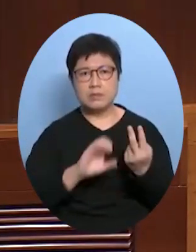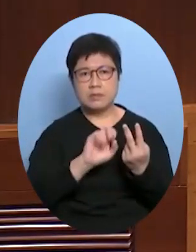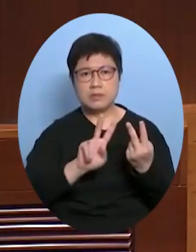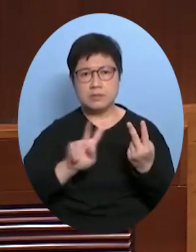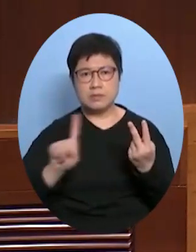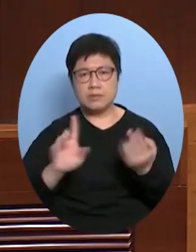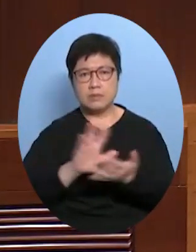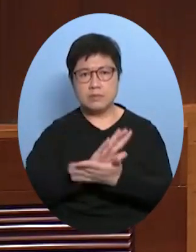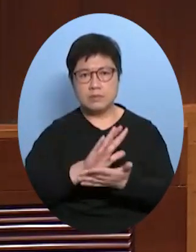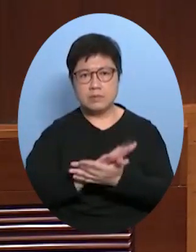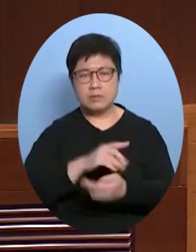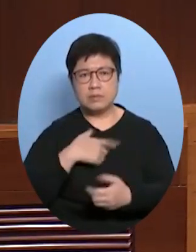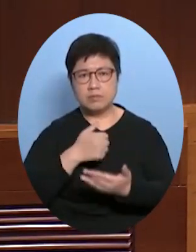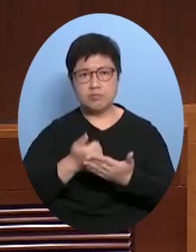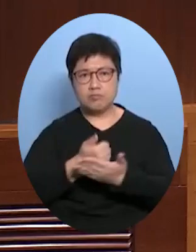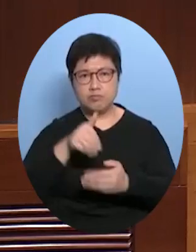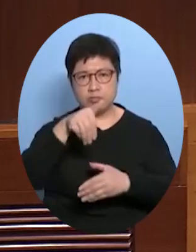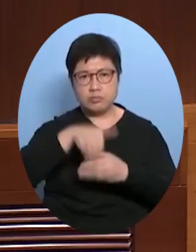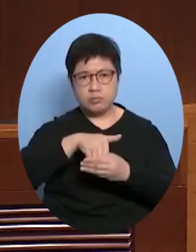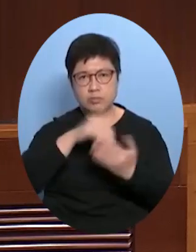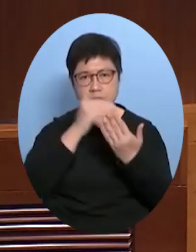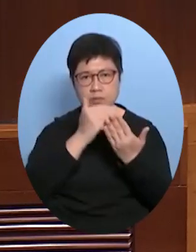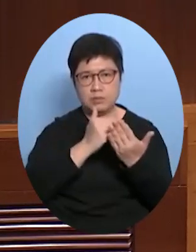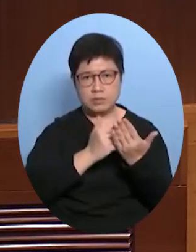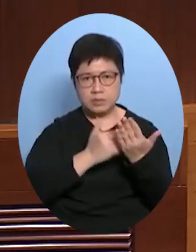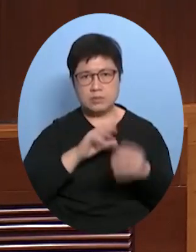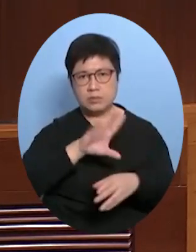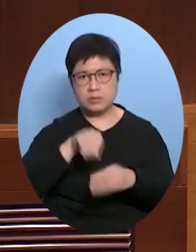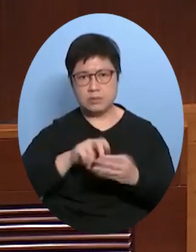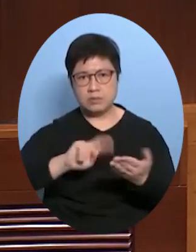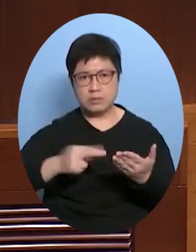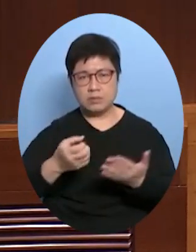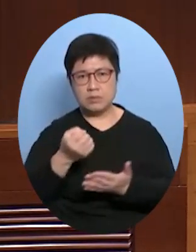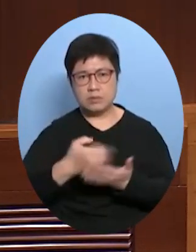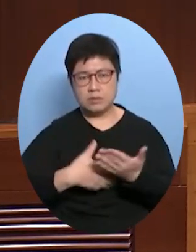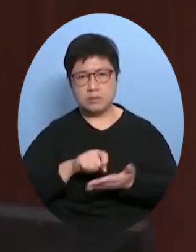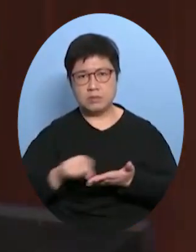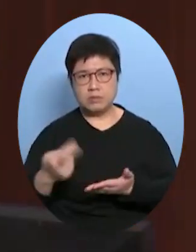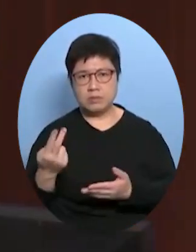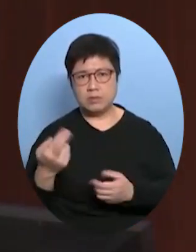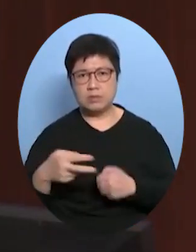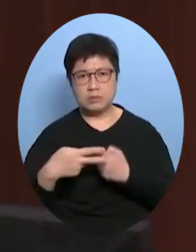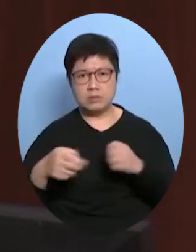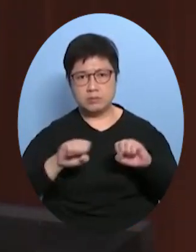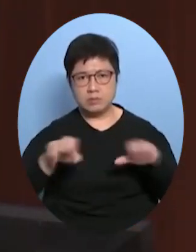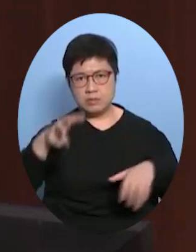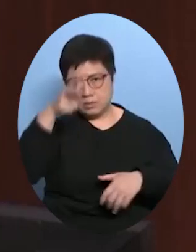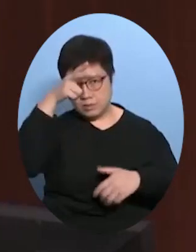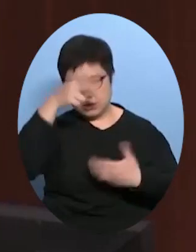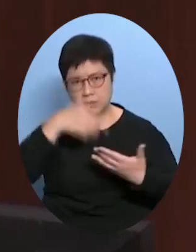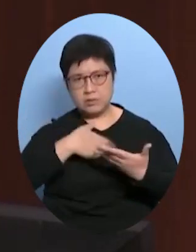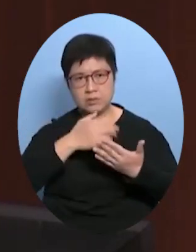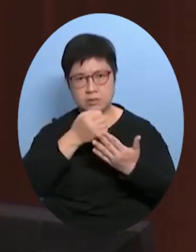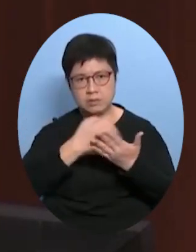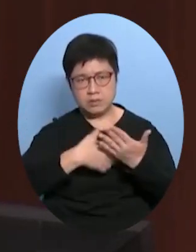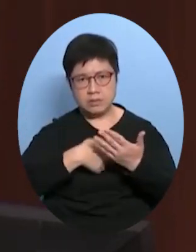2021年完善選舉制度綜合修訂條例草案 二讀。政制及內地事務